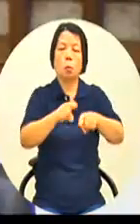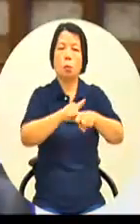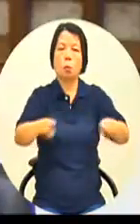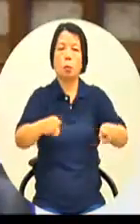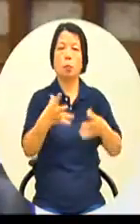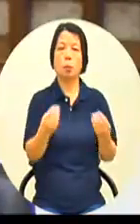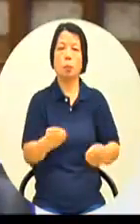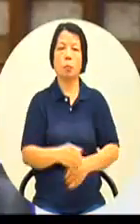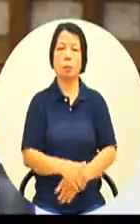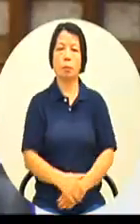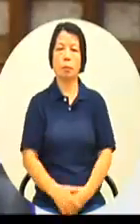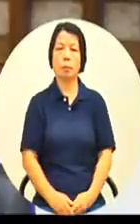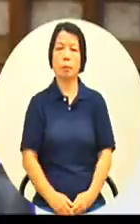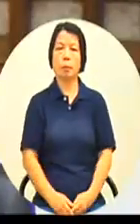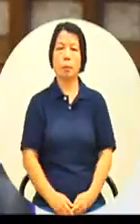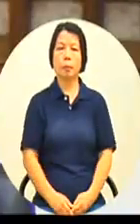食。